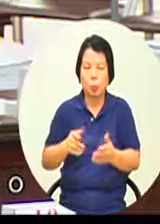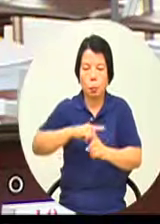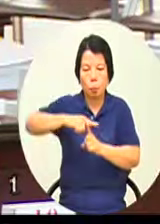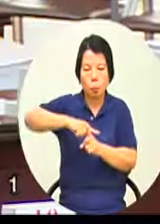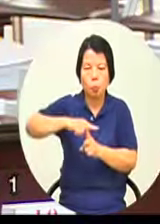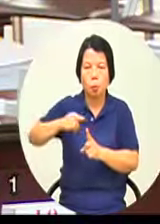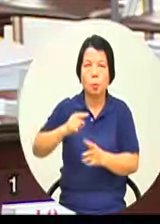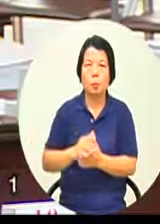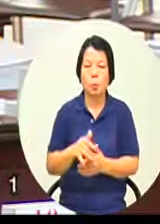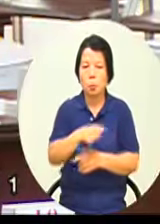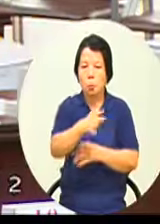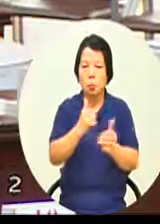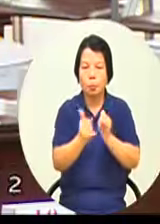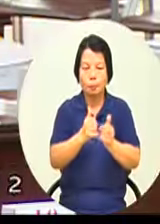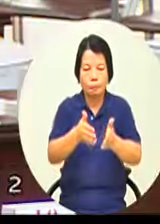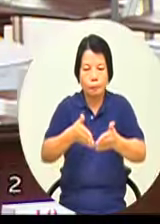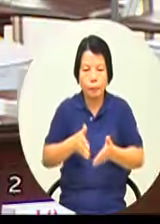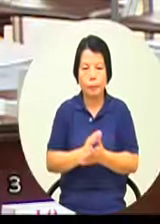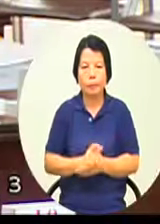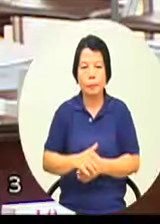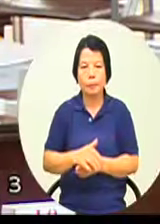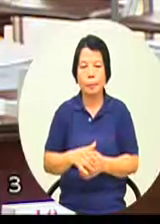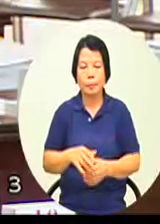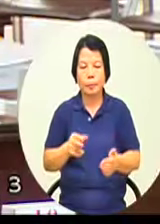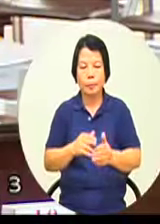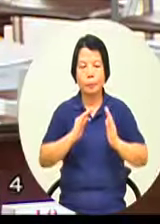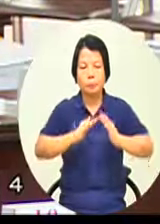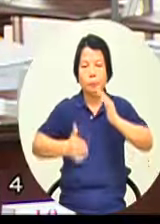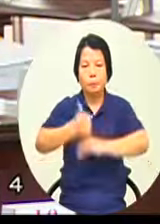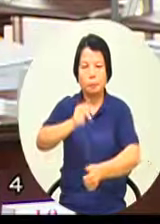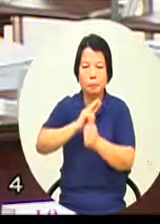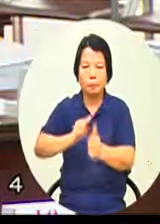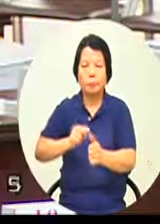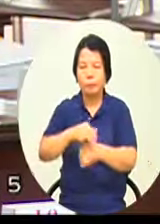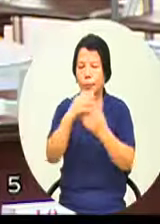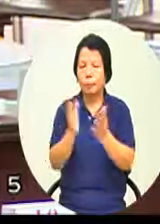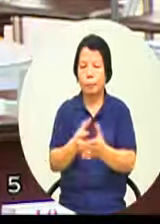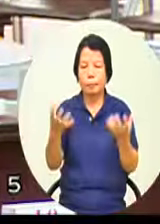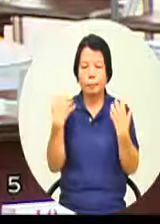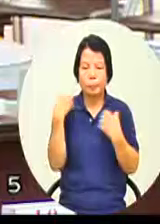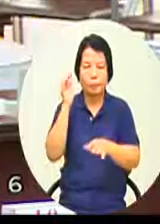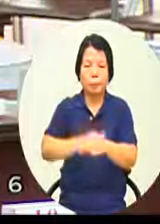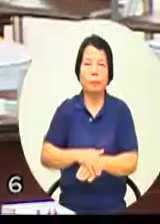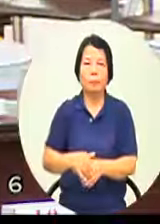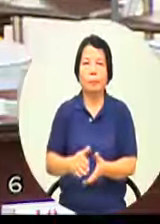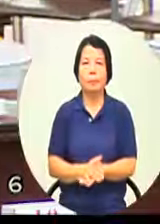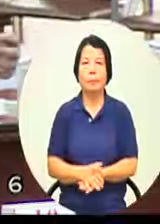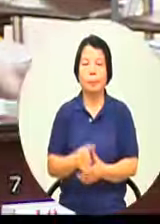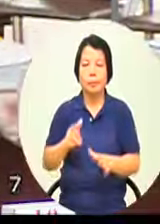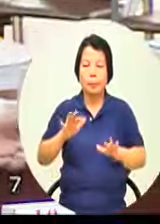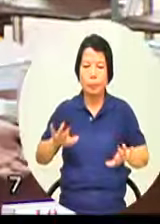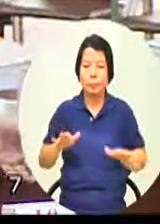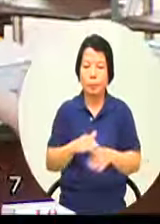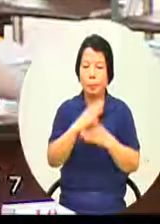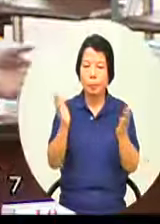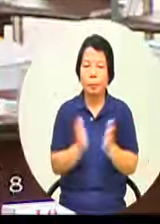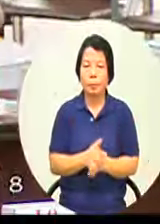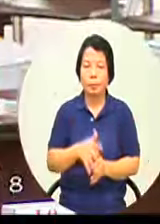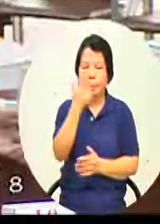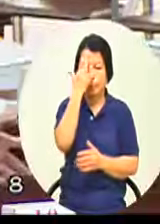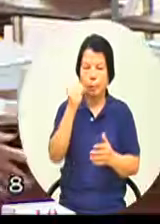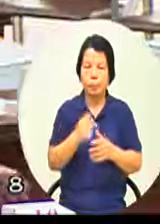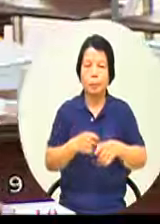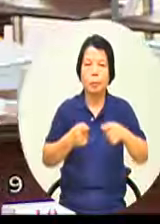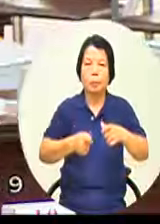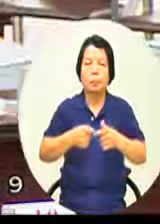到咱市民的要求啊，达到市场所交办的任务啦，真的咱都可贵。哦，当然，你若看即马一个整个周公圳对不对？吼，